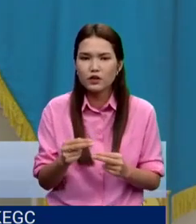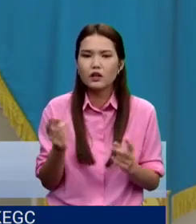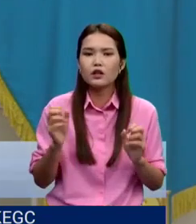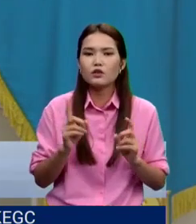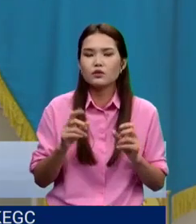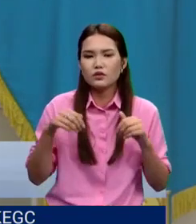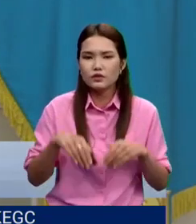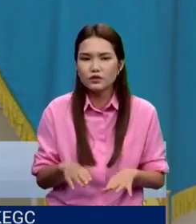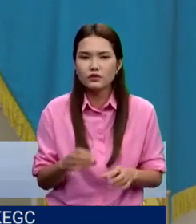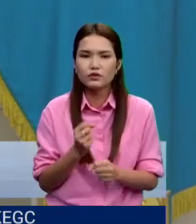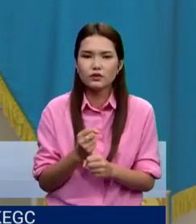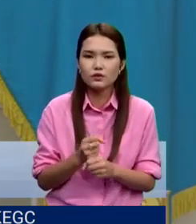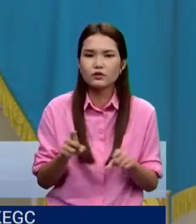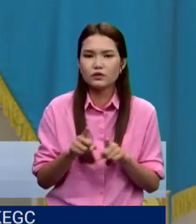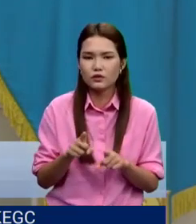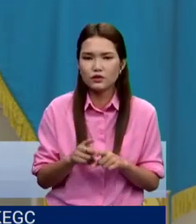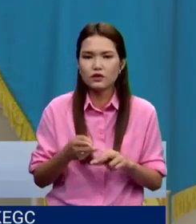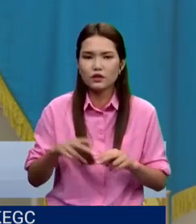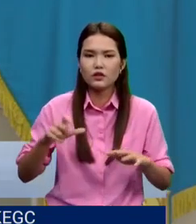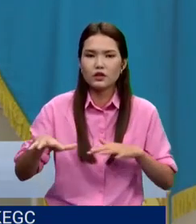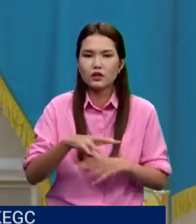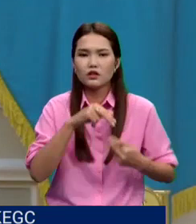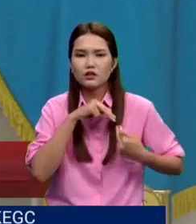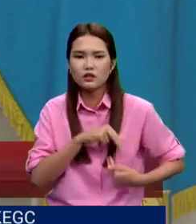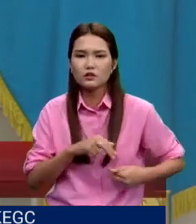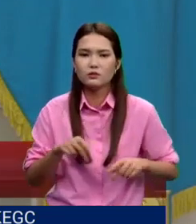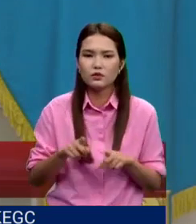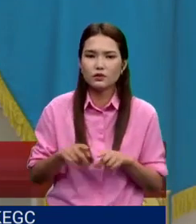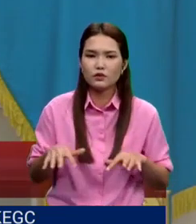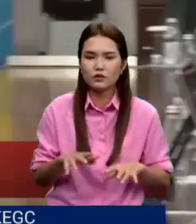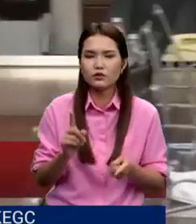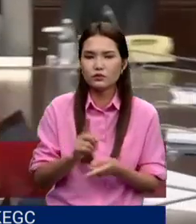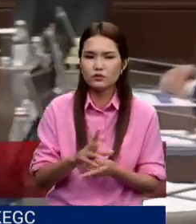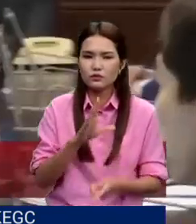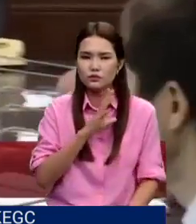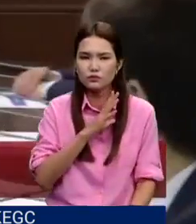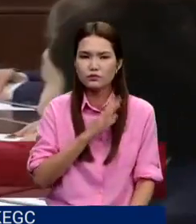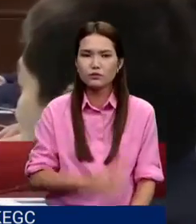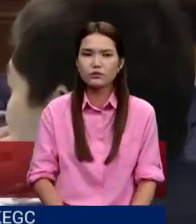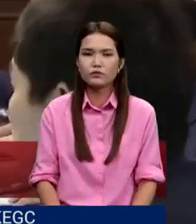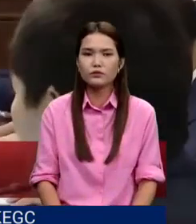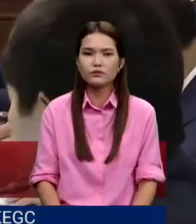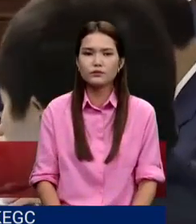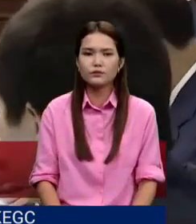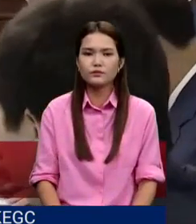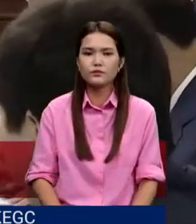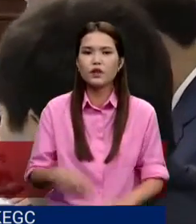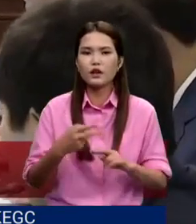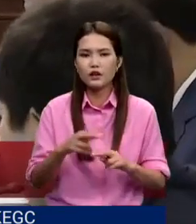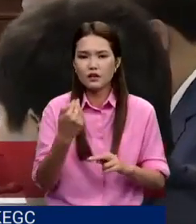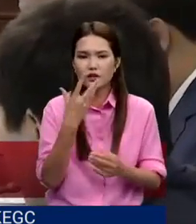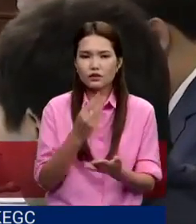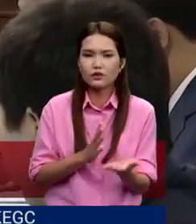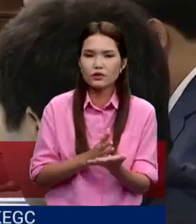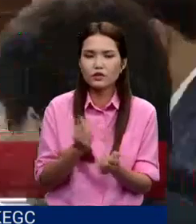алмадық. Сондықтан министрлер Бақыт Сұлтанов пен Ербол Қарашөкеевке сөгіс жариялаймын. Шенділерді сөгу үйреншікті жағдай,